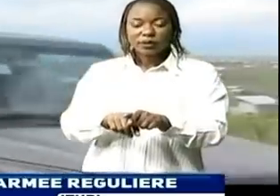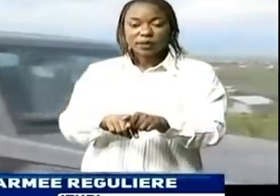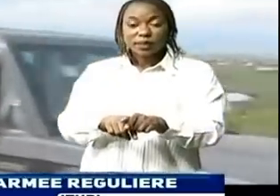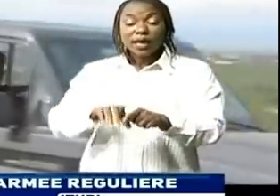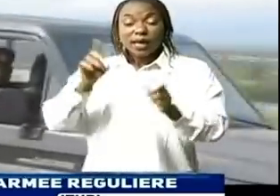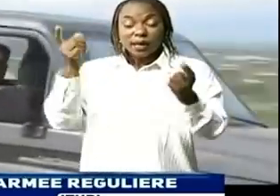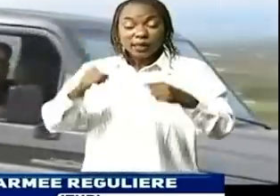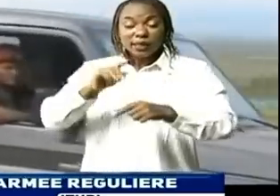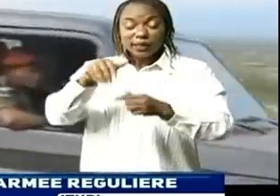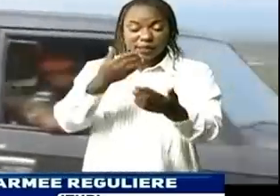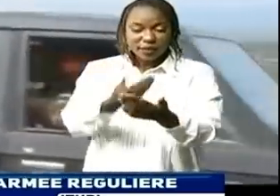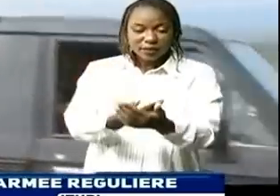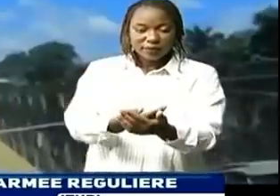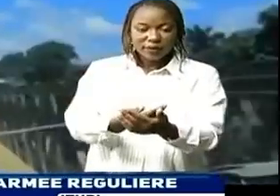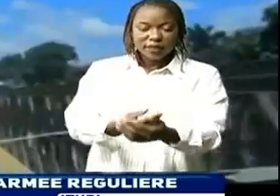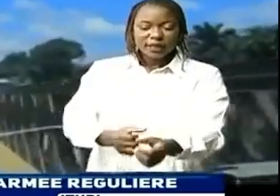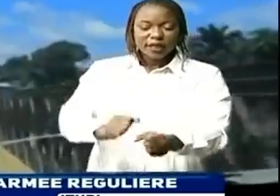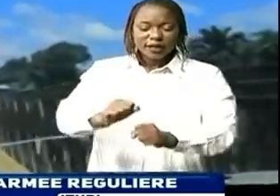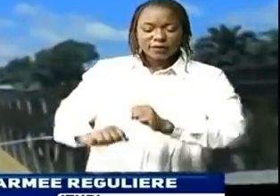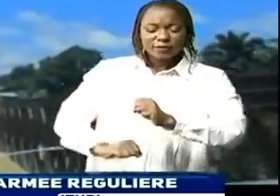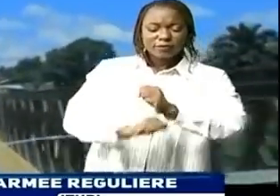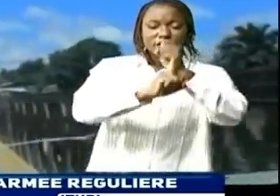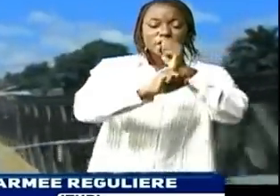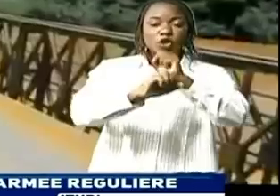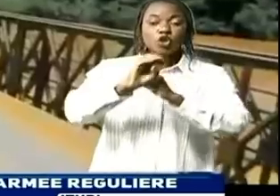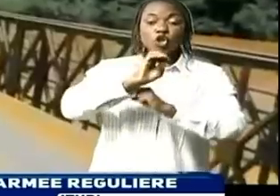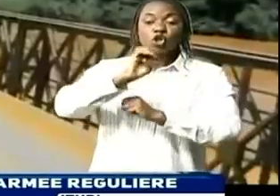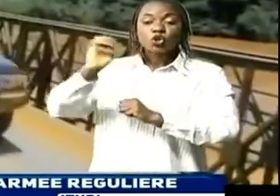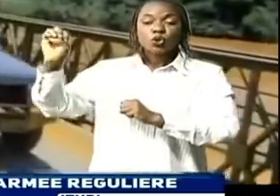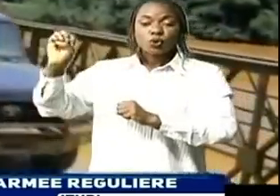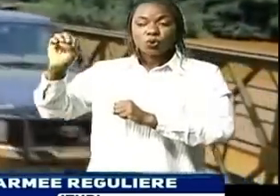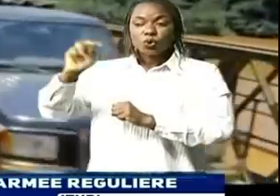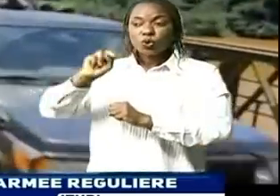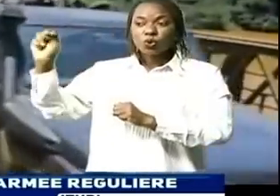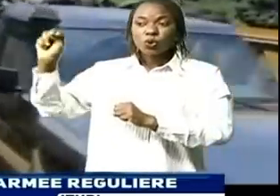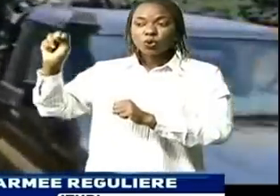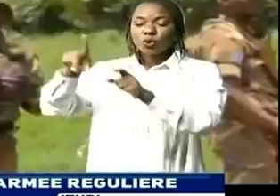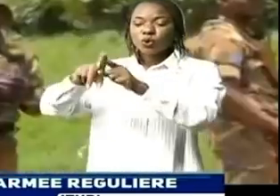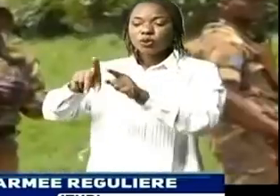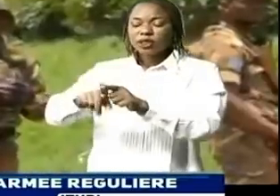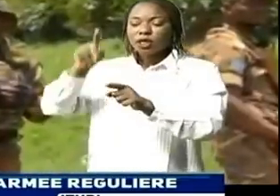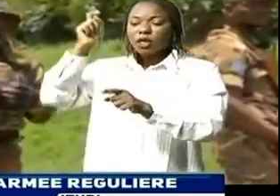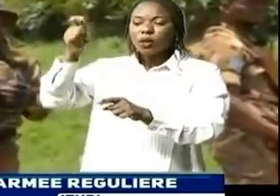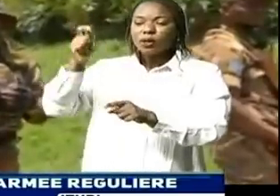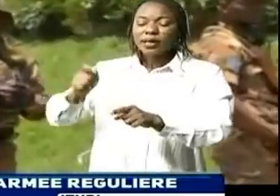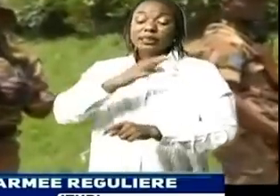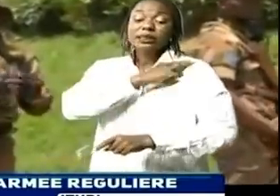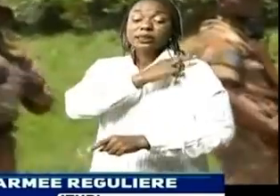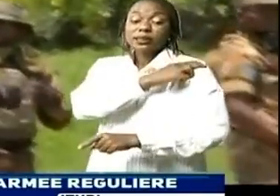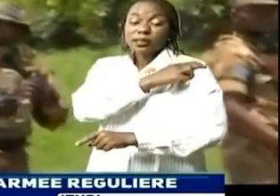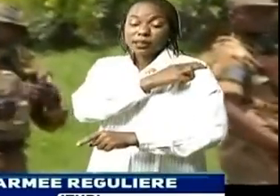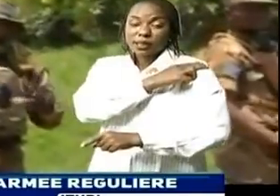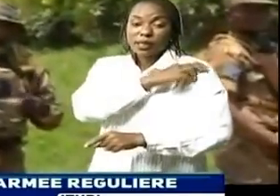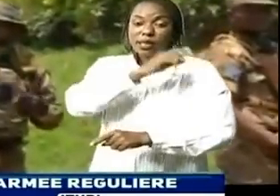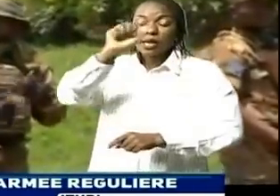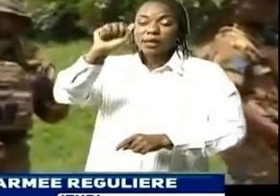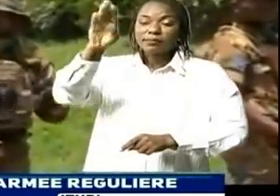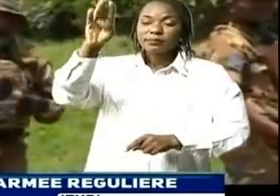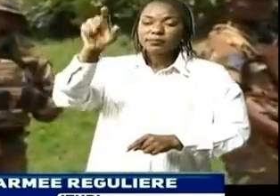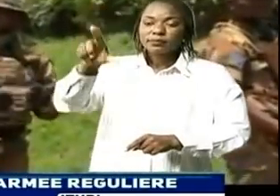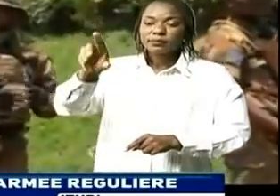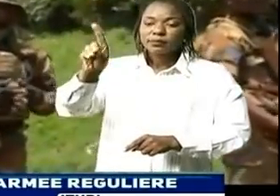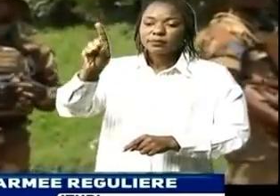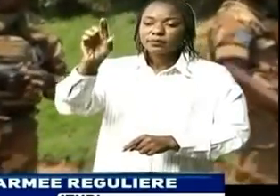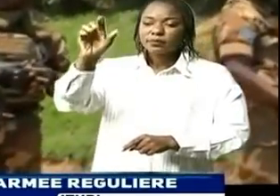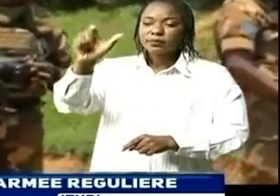L'arrivée de troupes à renfort du côté nord du pont Ituri sous le commandement du général Niembou Abdallah, commandant second en charge